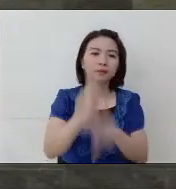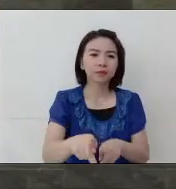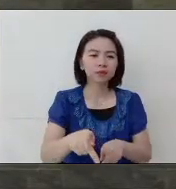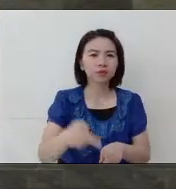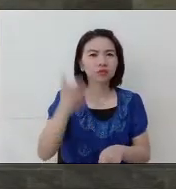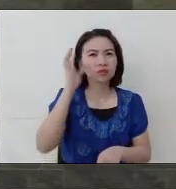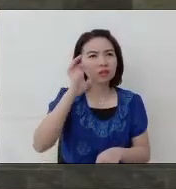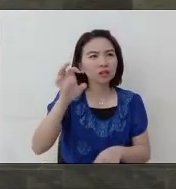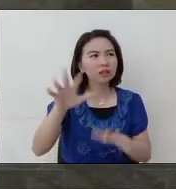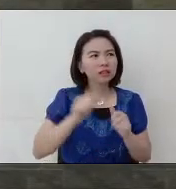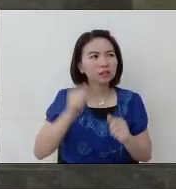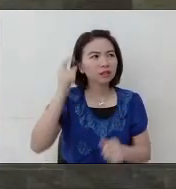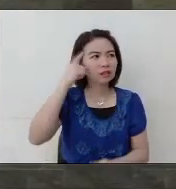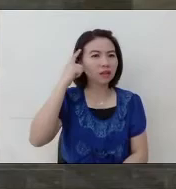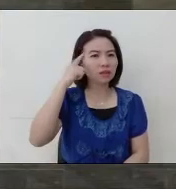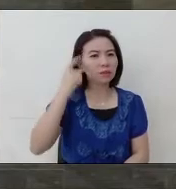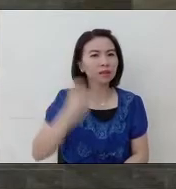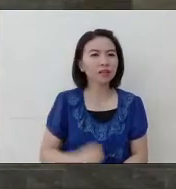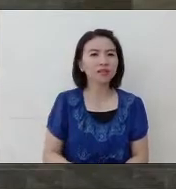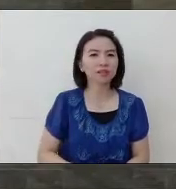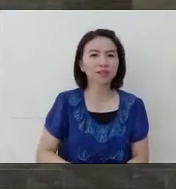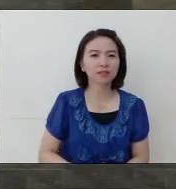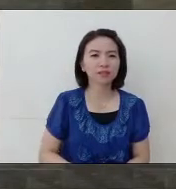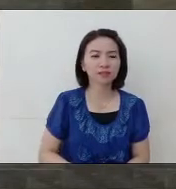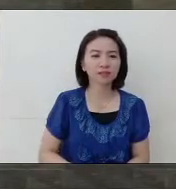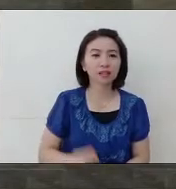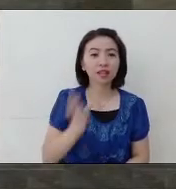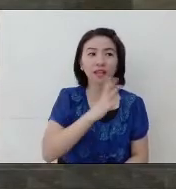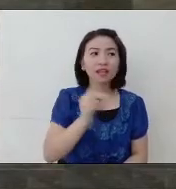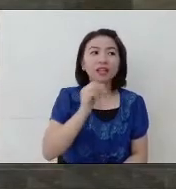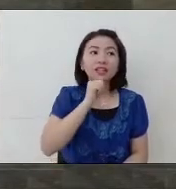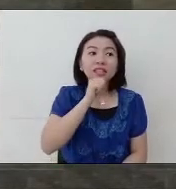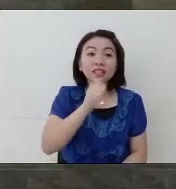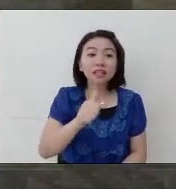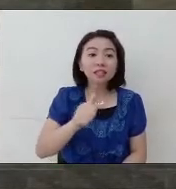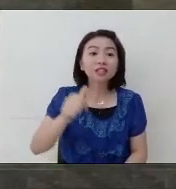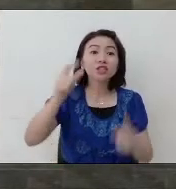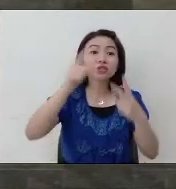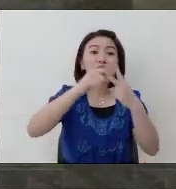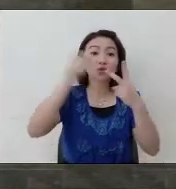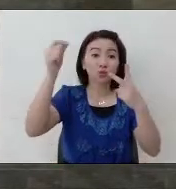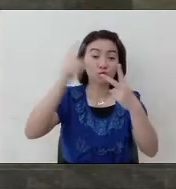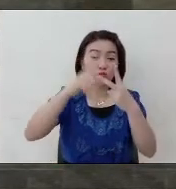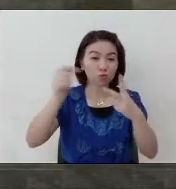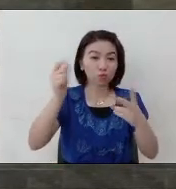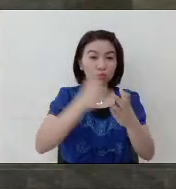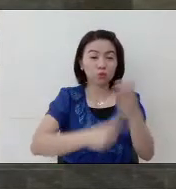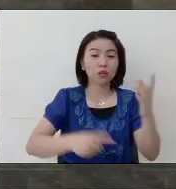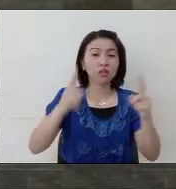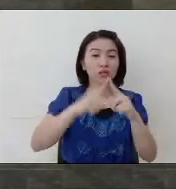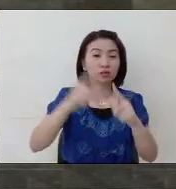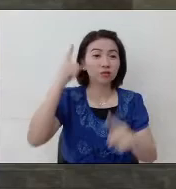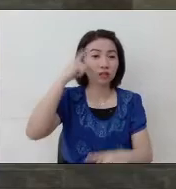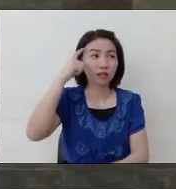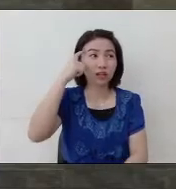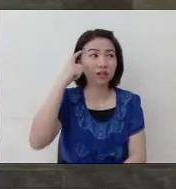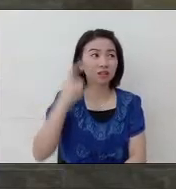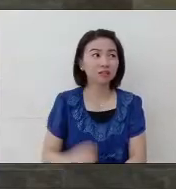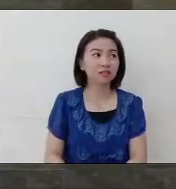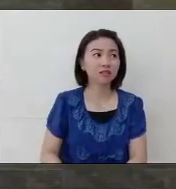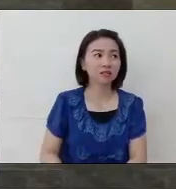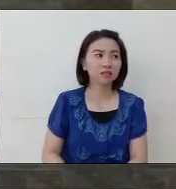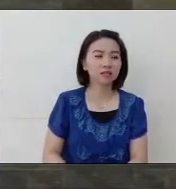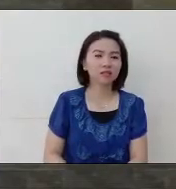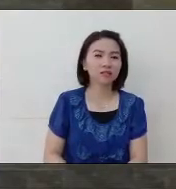pero hindi niya pinipili kung ano ang kanyang iniisip at dapat isipin. Sabi ko sa inyo kanina,